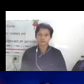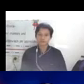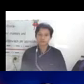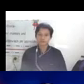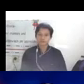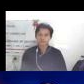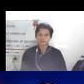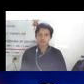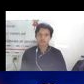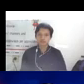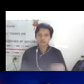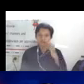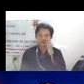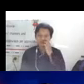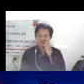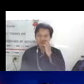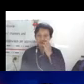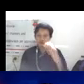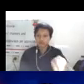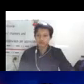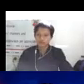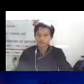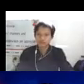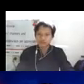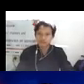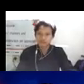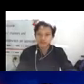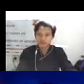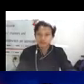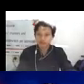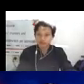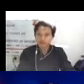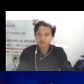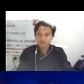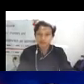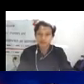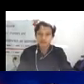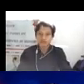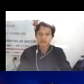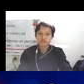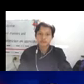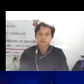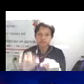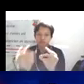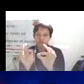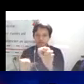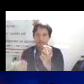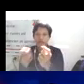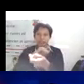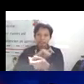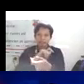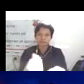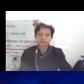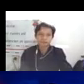membangun Negeri tegak berdiri tuk masa depan memadukan